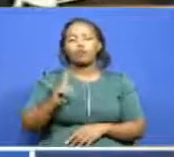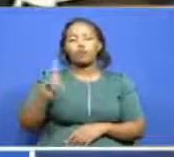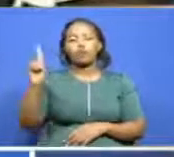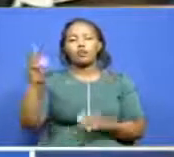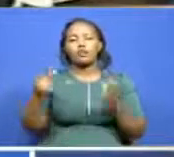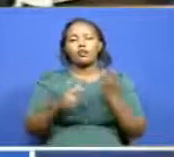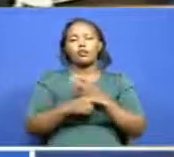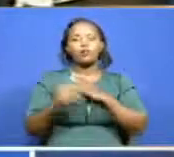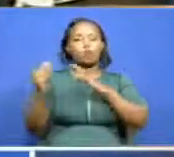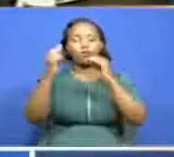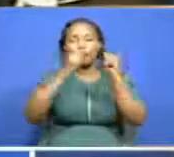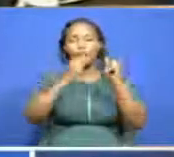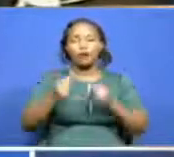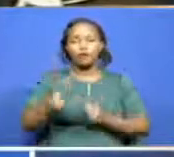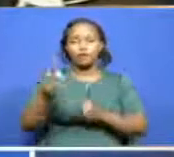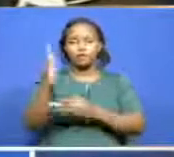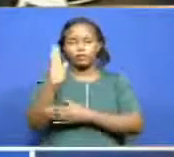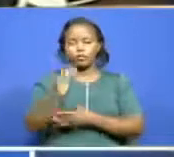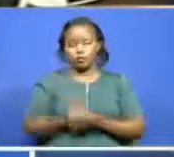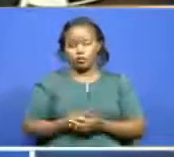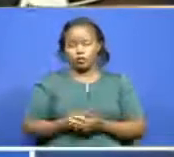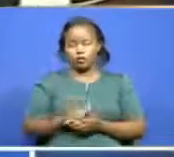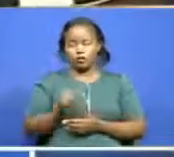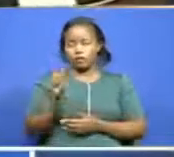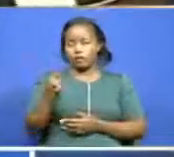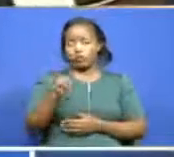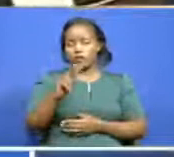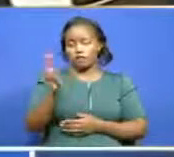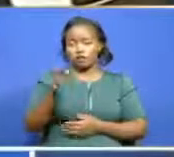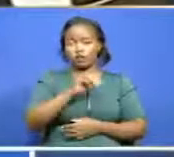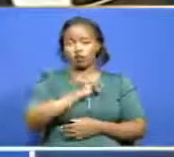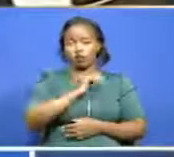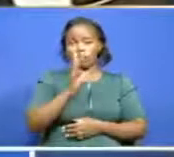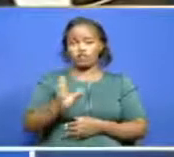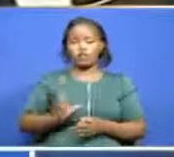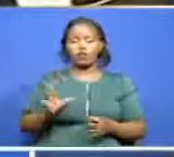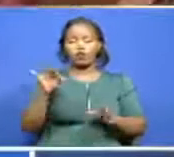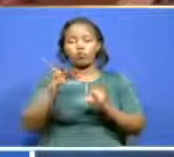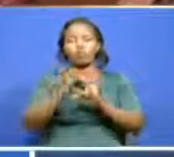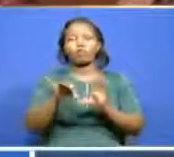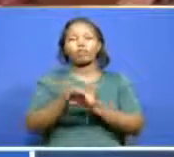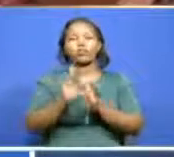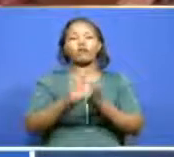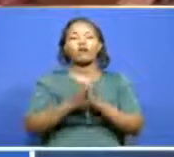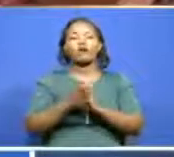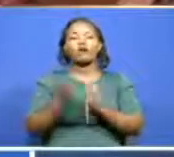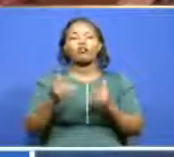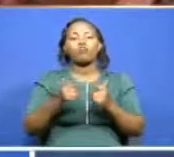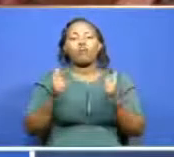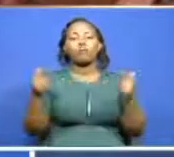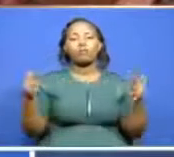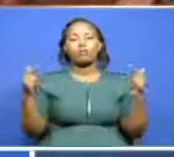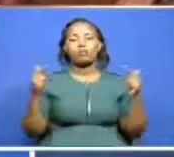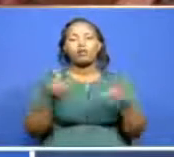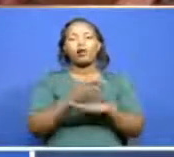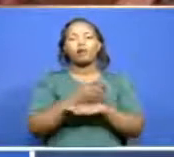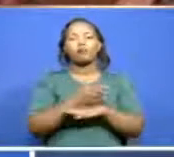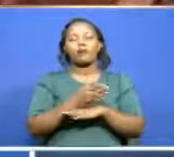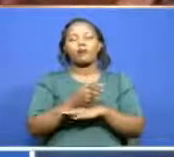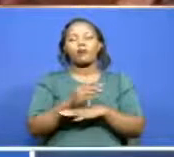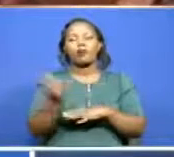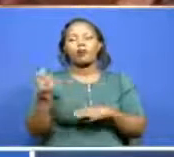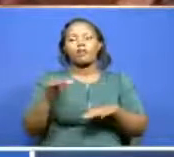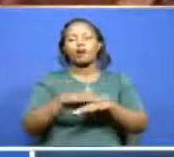Haji amekuwa mjumbe wa pili katika mabunge yote mawili kuchaguliwa bila kupingwa nyuma ya mbunge wa Kikuyu Kimani Ichung'wah.